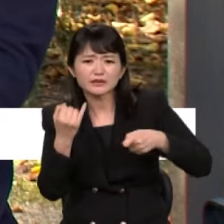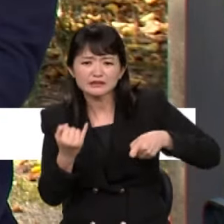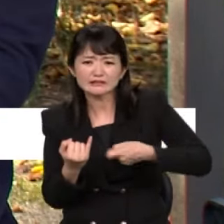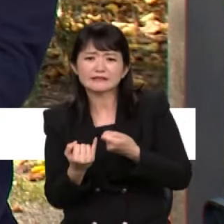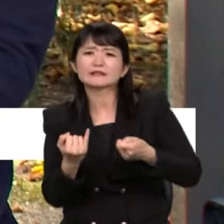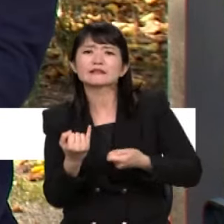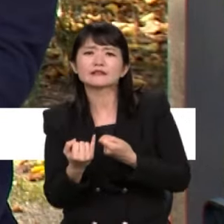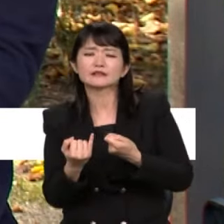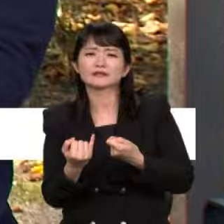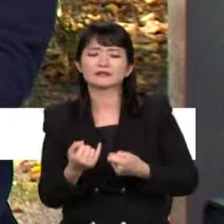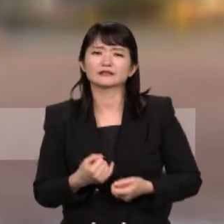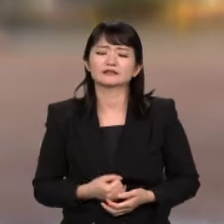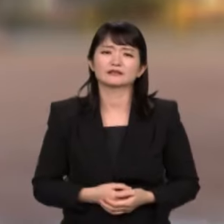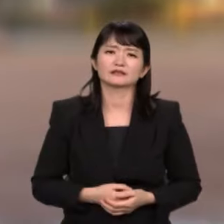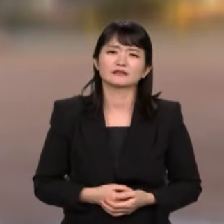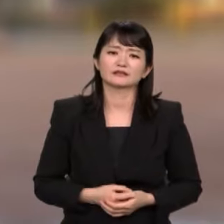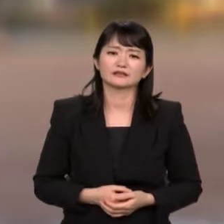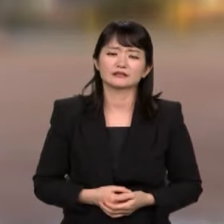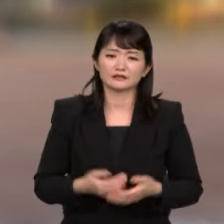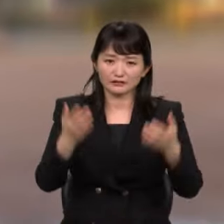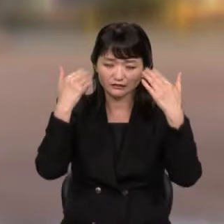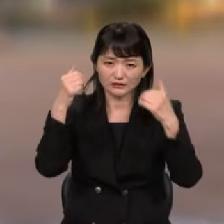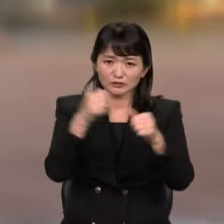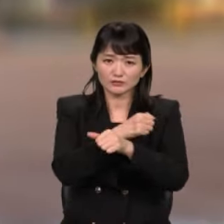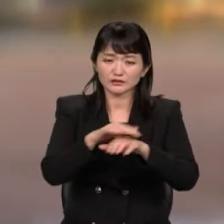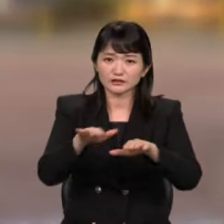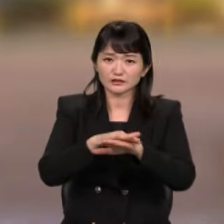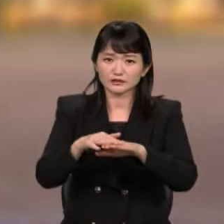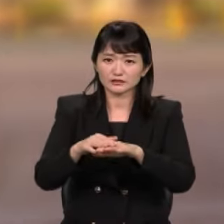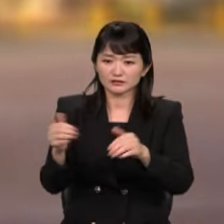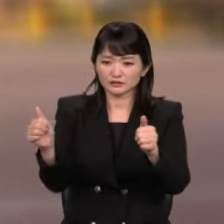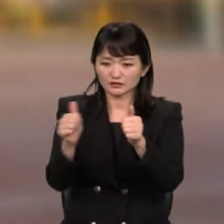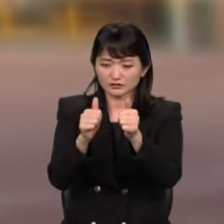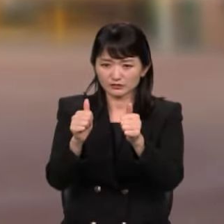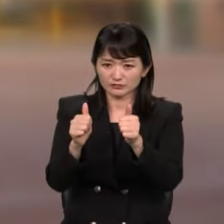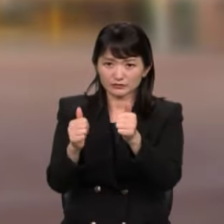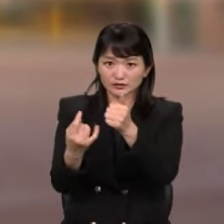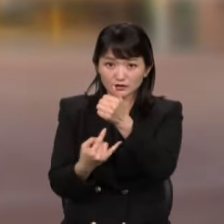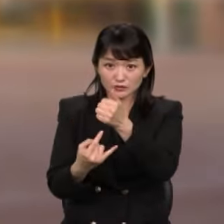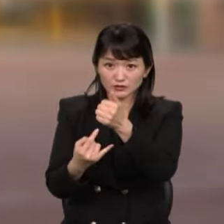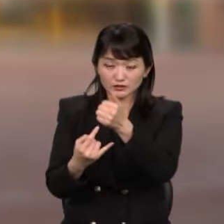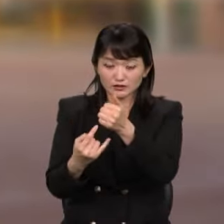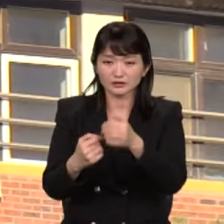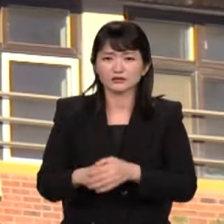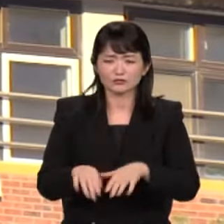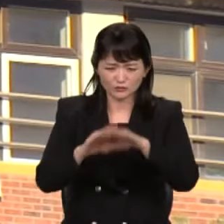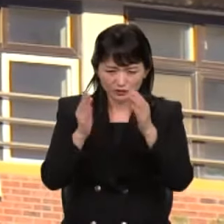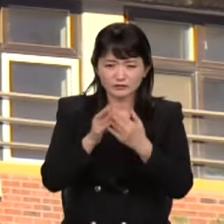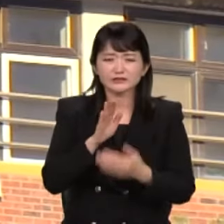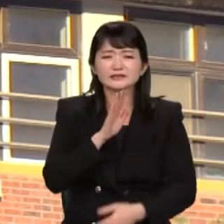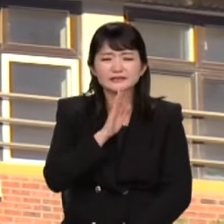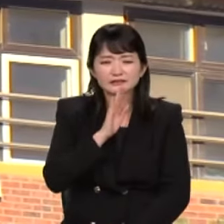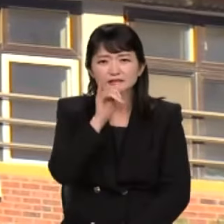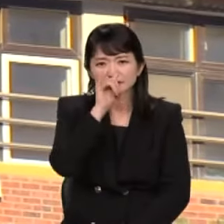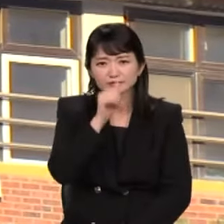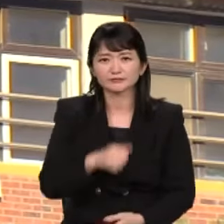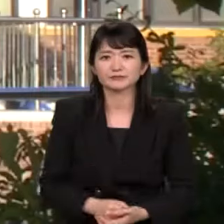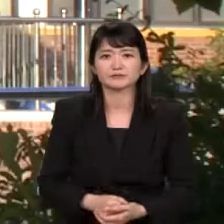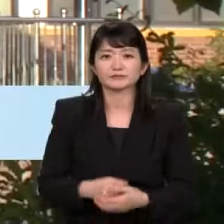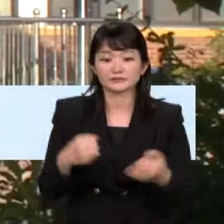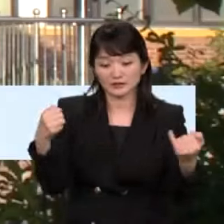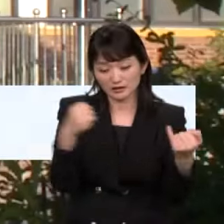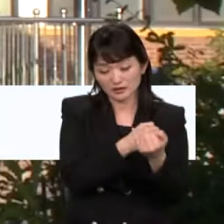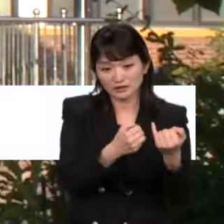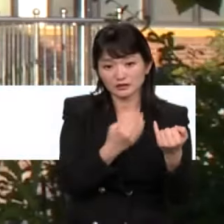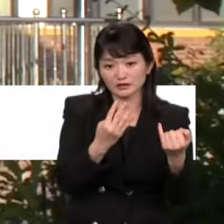도려내려는 시늉을 하고. 학교폭력 대책심의위원회는 모두 실제 있었던 일로 판단했습니다. 가해자는